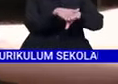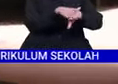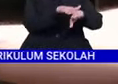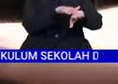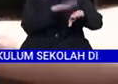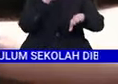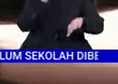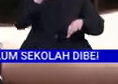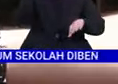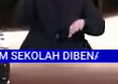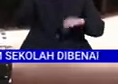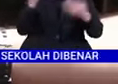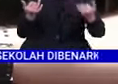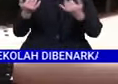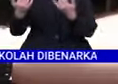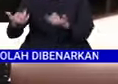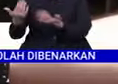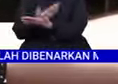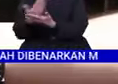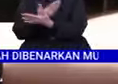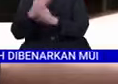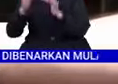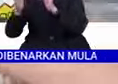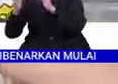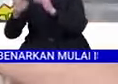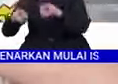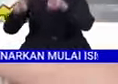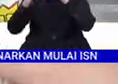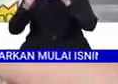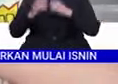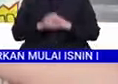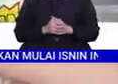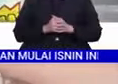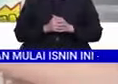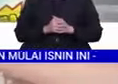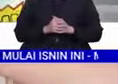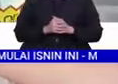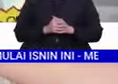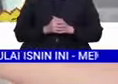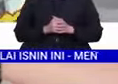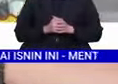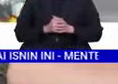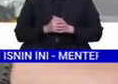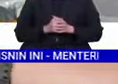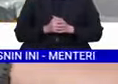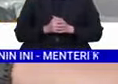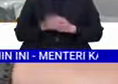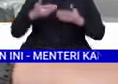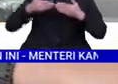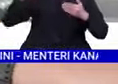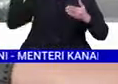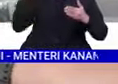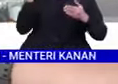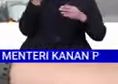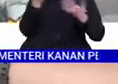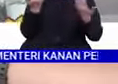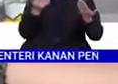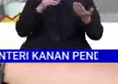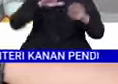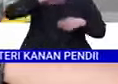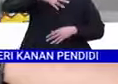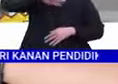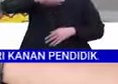semoga masuk dulu dan ini Alhamdulillah laju sebelum nih ah kurang memuaskan nah tapi